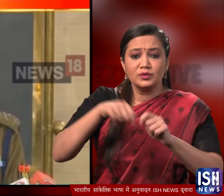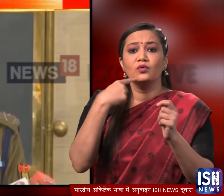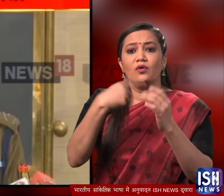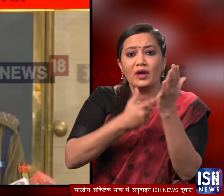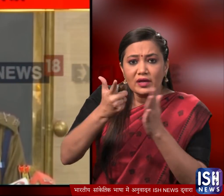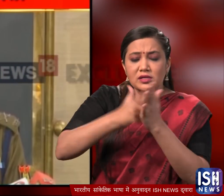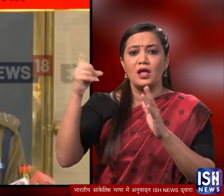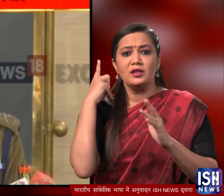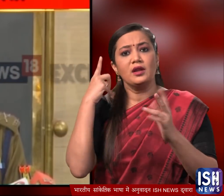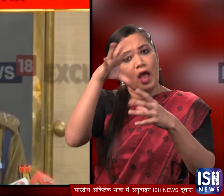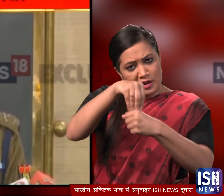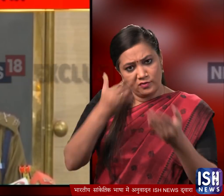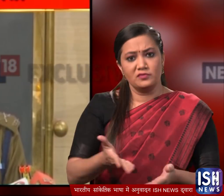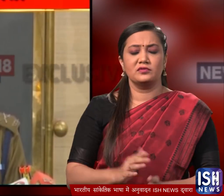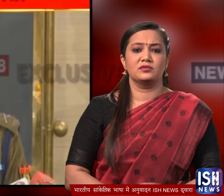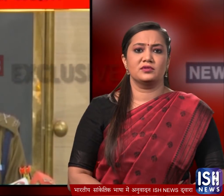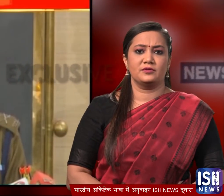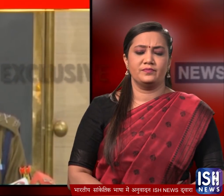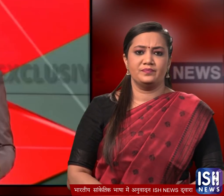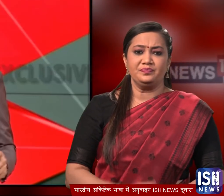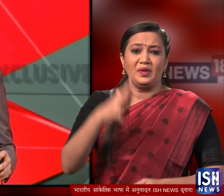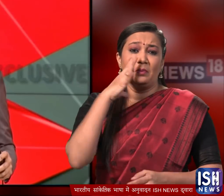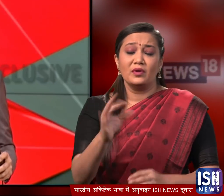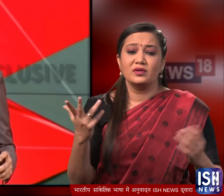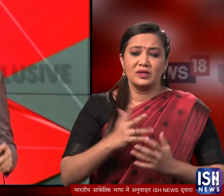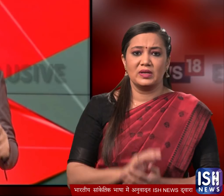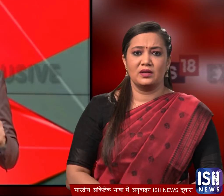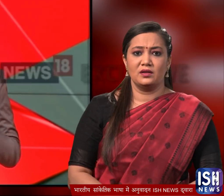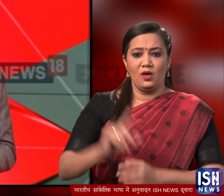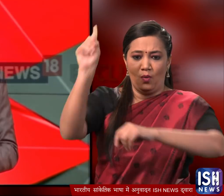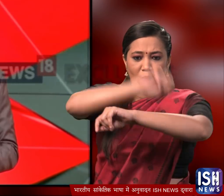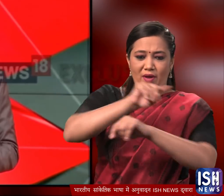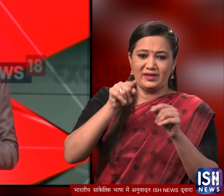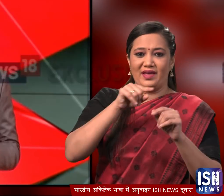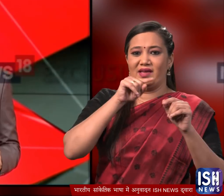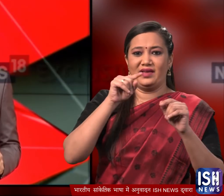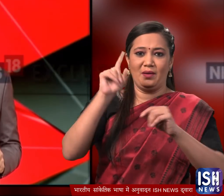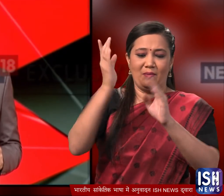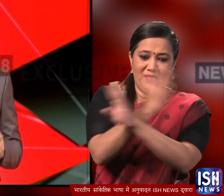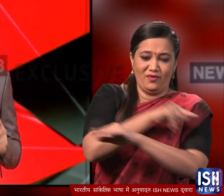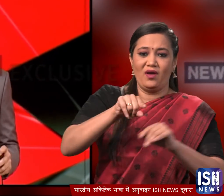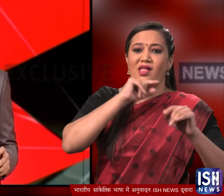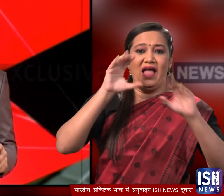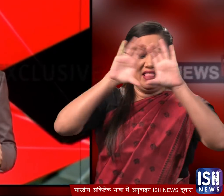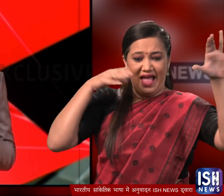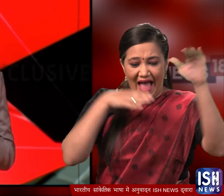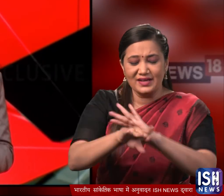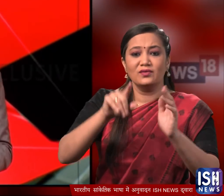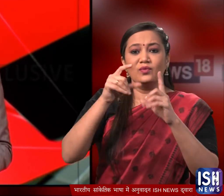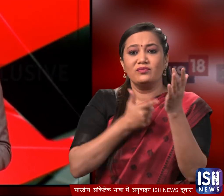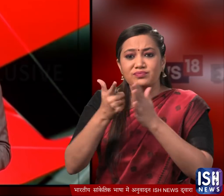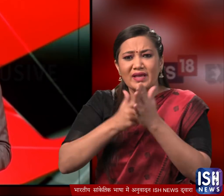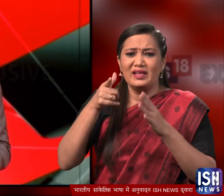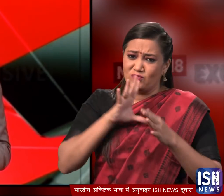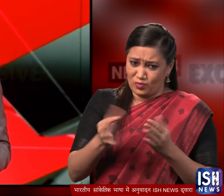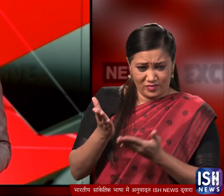इनमें सभी किसान लीडर्स भी शामिल रहे हैं। सौभाग्य की एक बात यह कि एक दिन पहले लाल किले में हिंसा और हंगामा